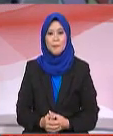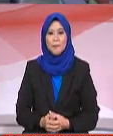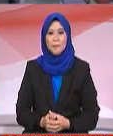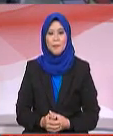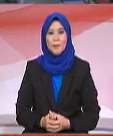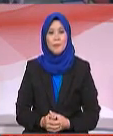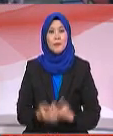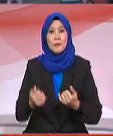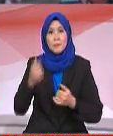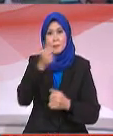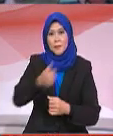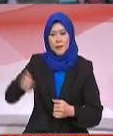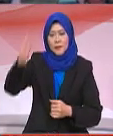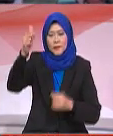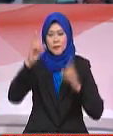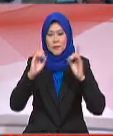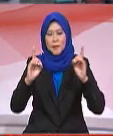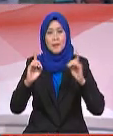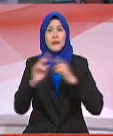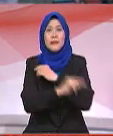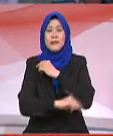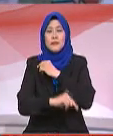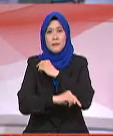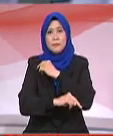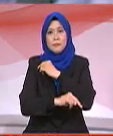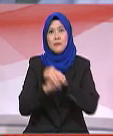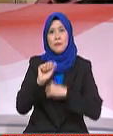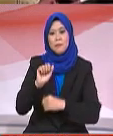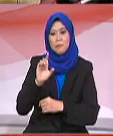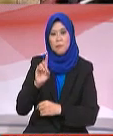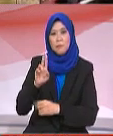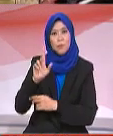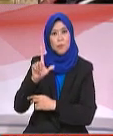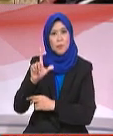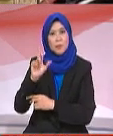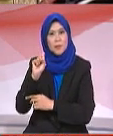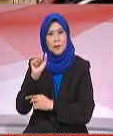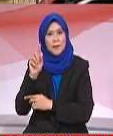Dalam pada itu, Pengarah Pendidikan Negeri Salim Abdul Ghani memberitahu